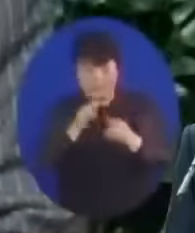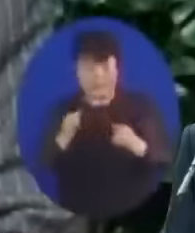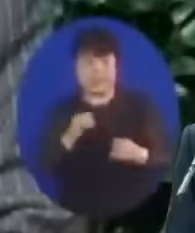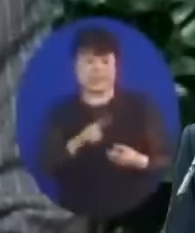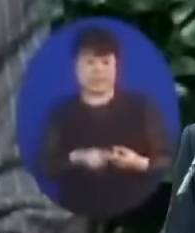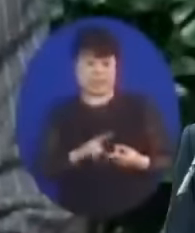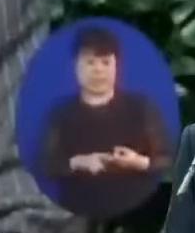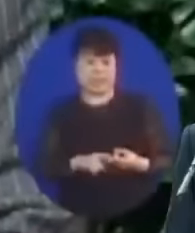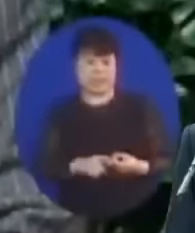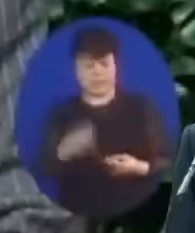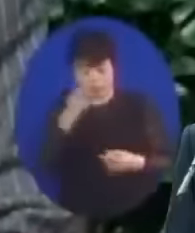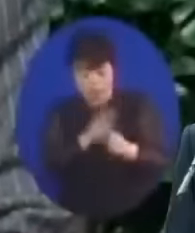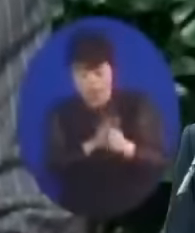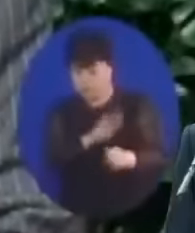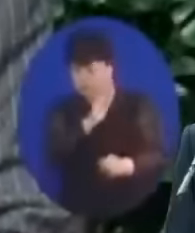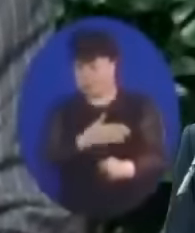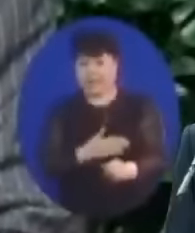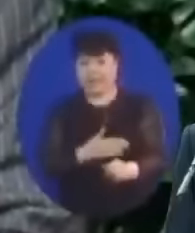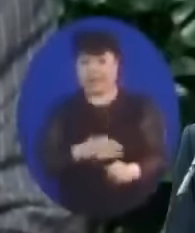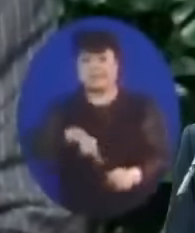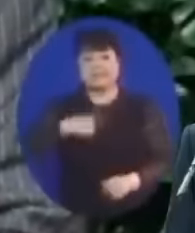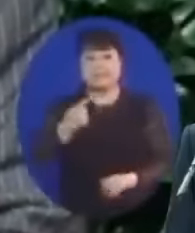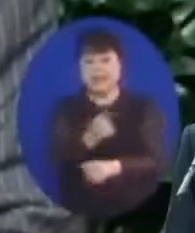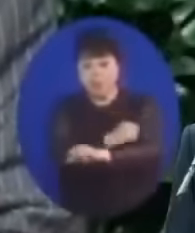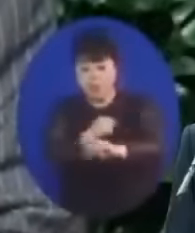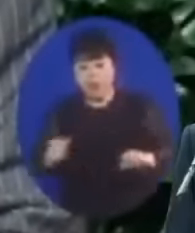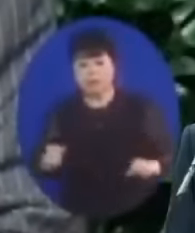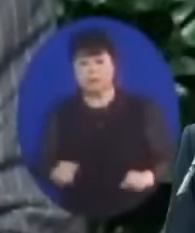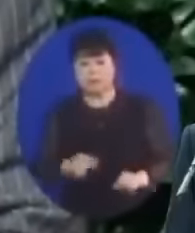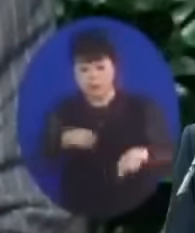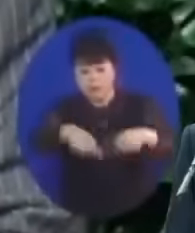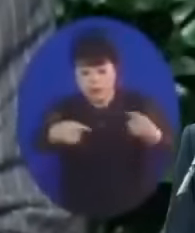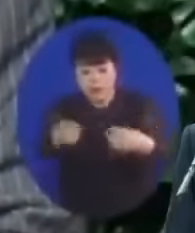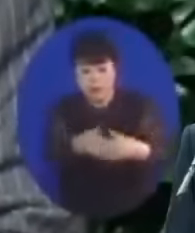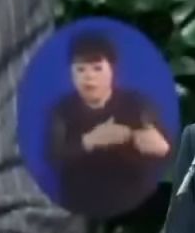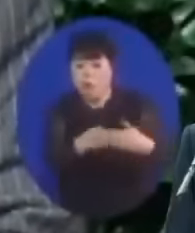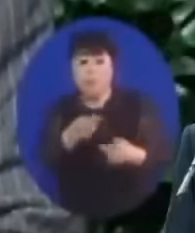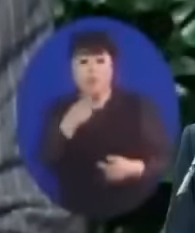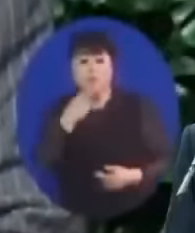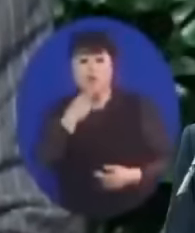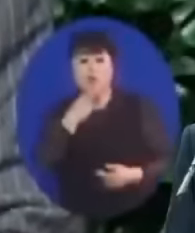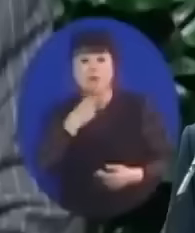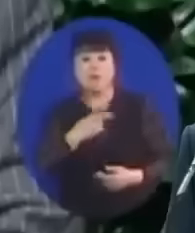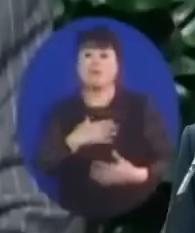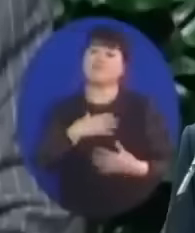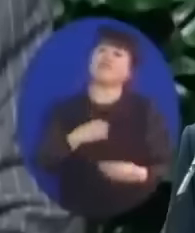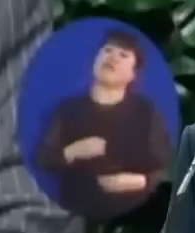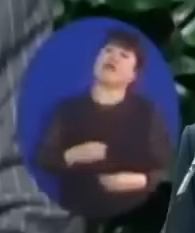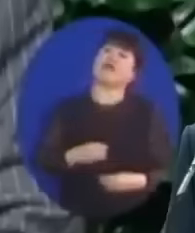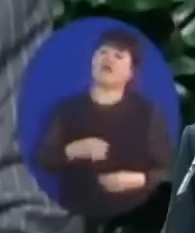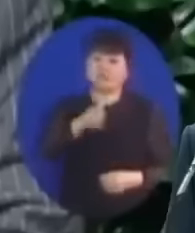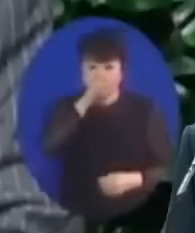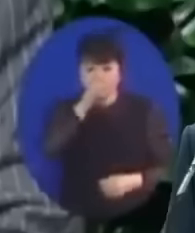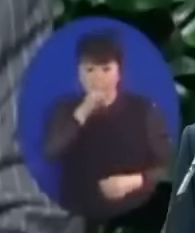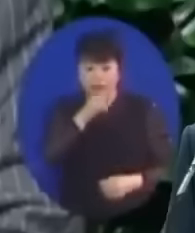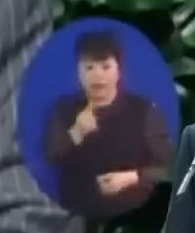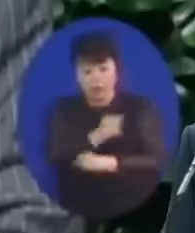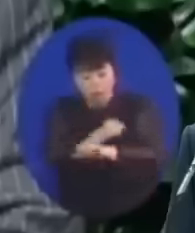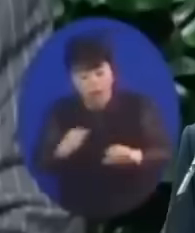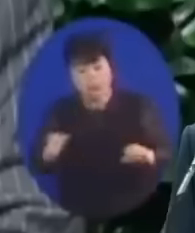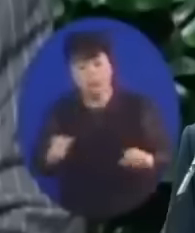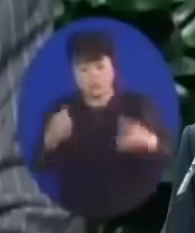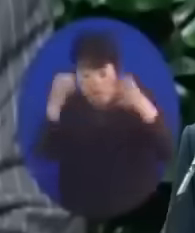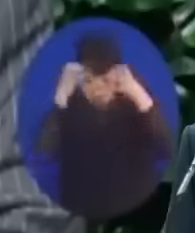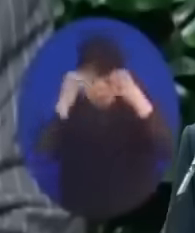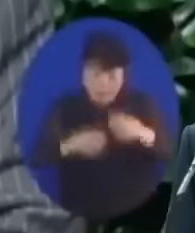사람을 돌볼 수가 없습니다. 자기는 광야 근처도 가지 않고 호의호식하고 호화롭게 살아면서도 광야에서